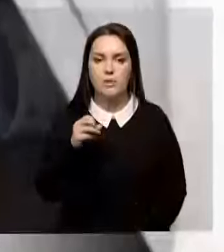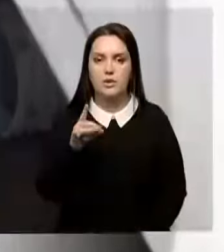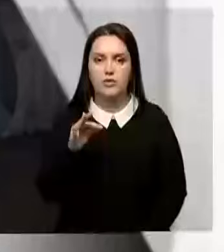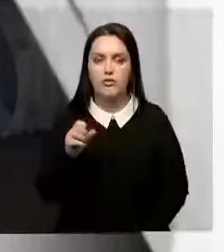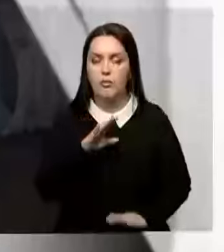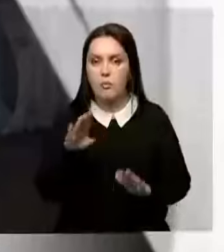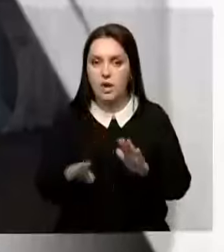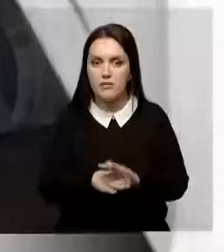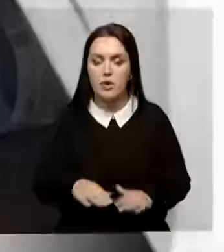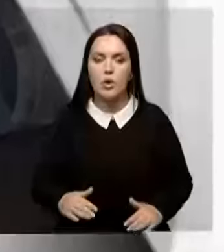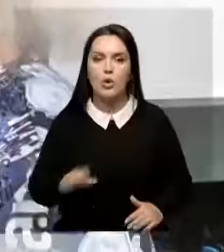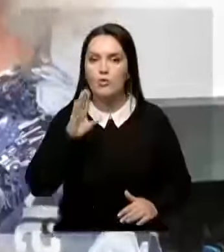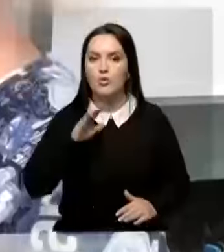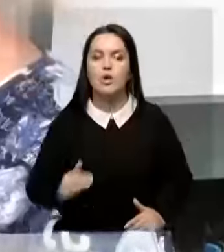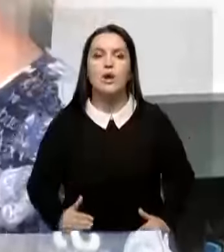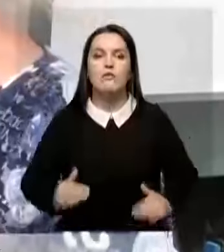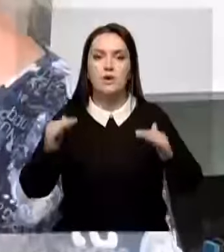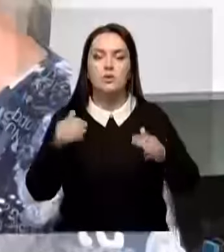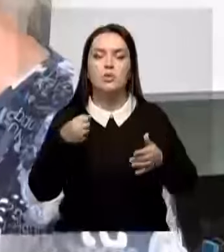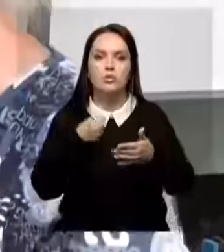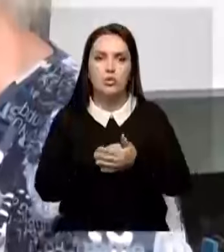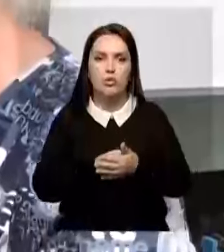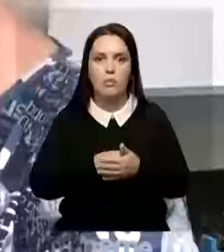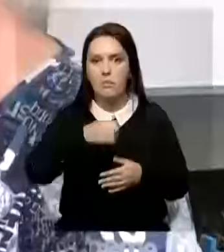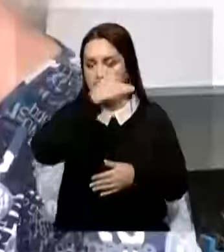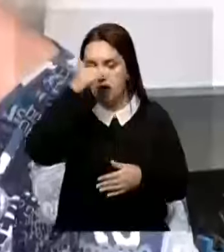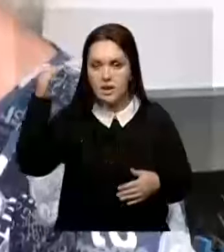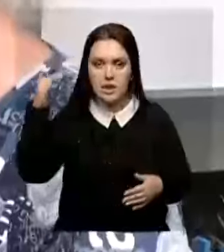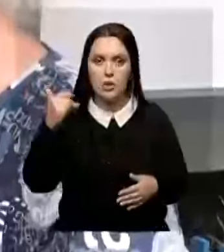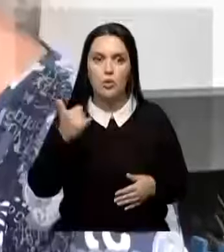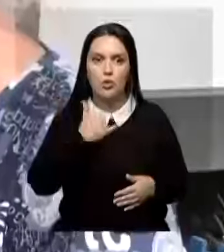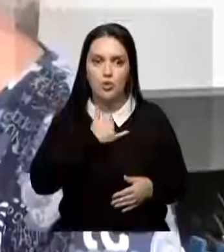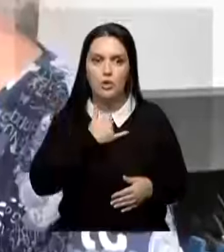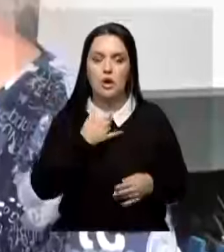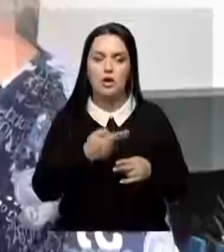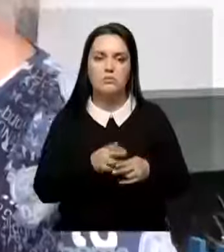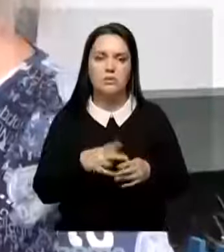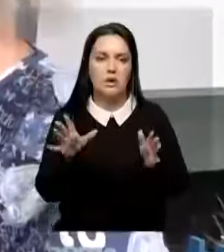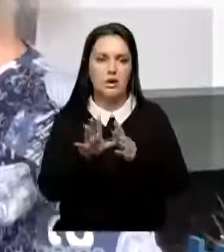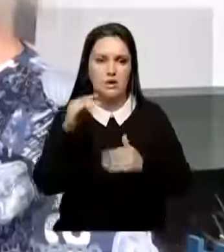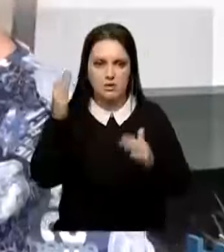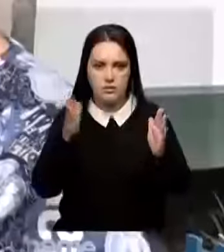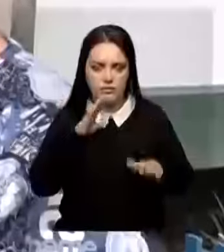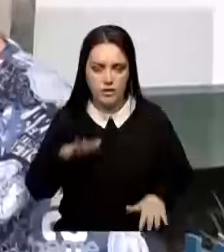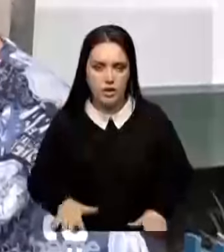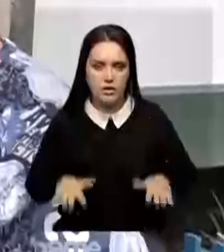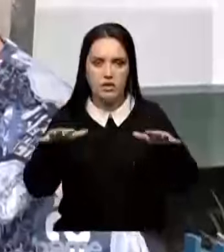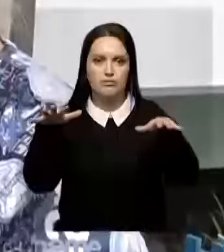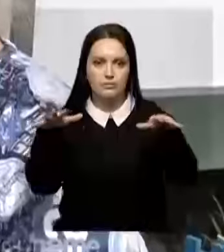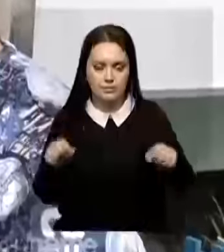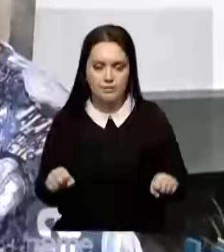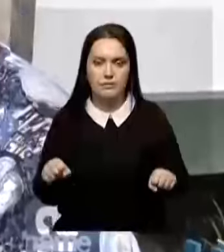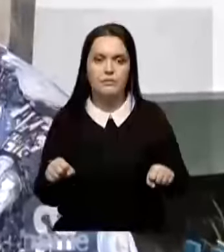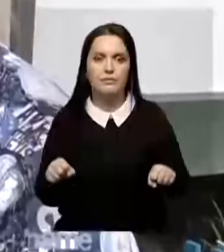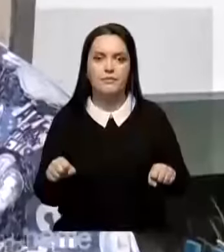подвале уровень воды поднимается до потолка. То есть у нас заливается щитовая, вот, у нас отключается свет,